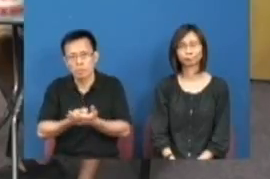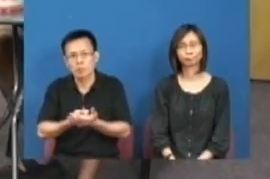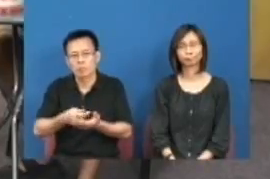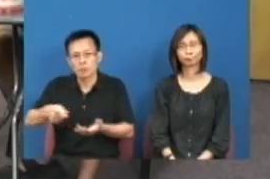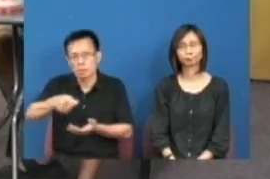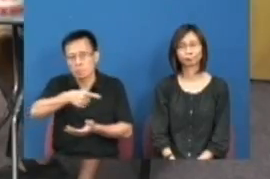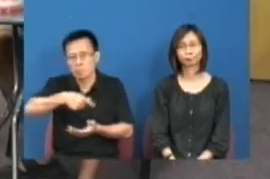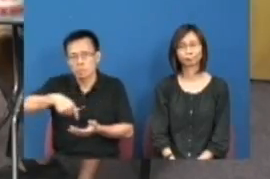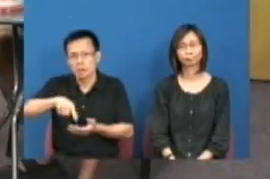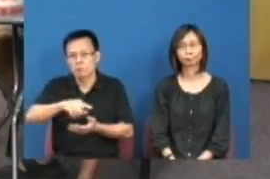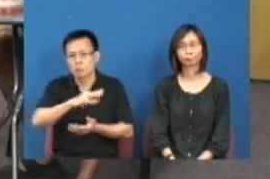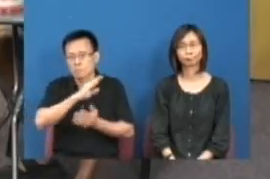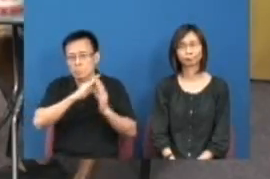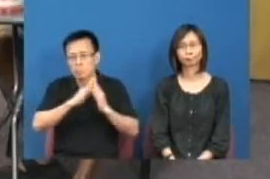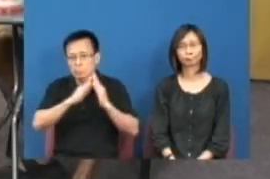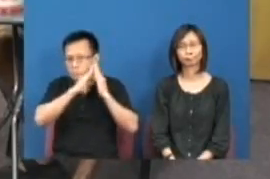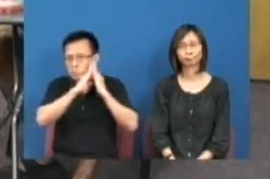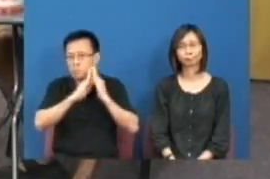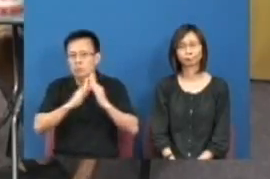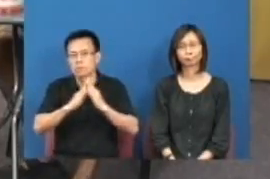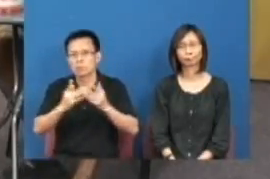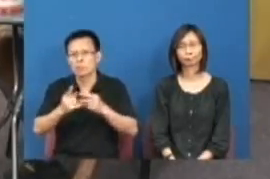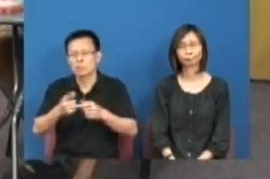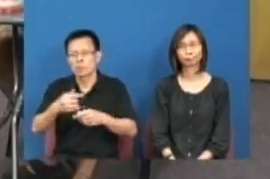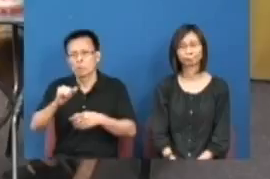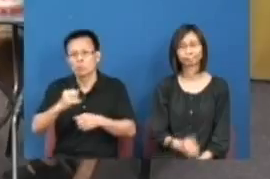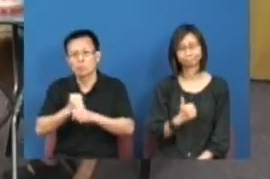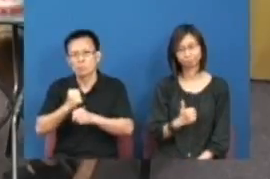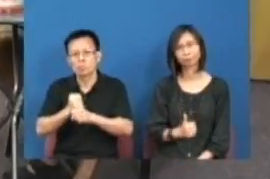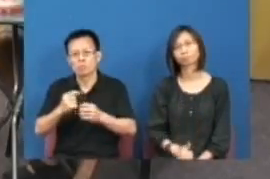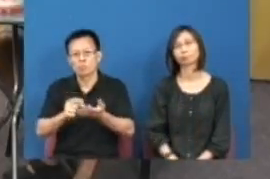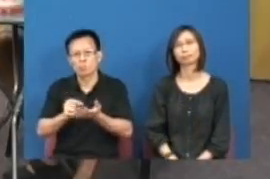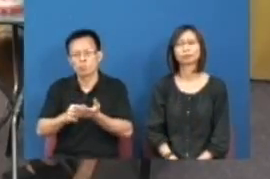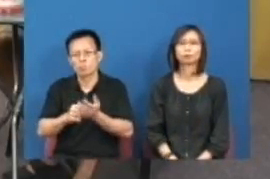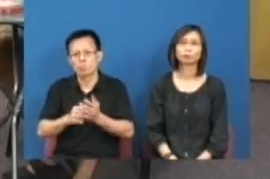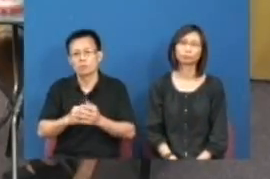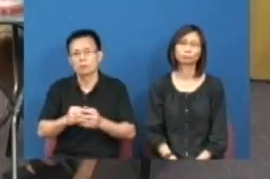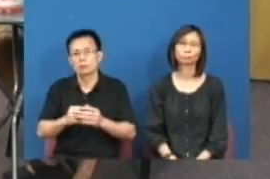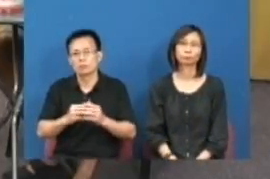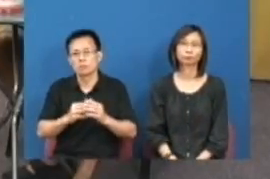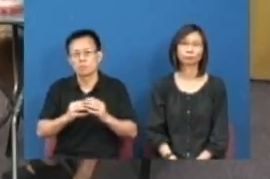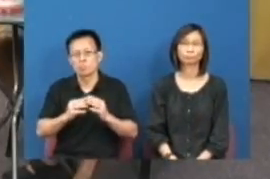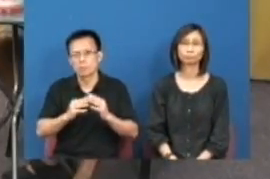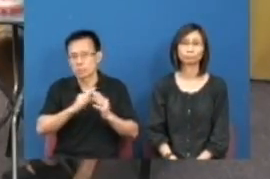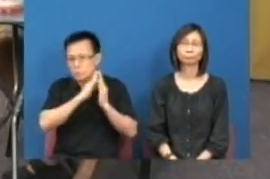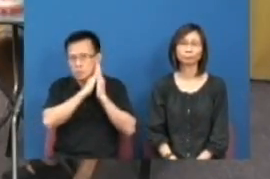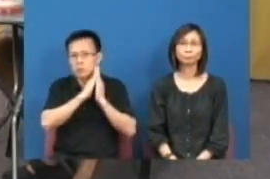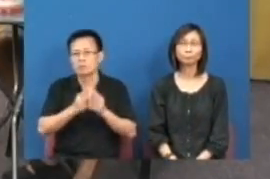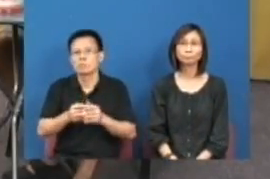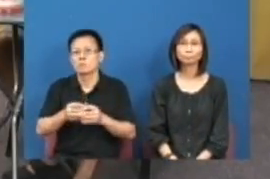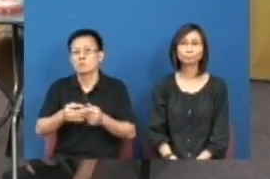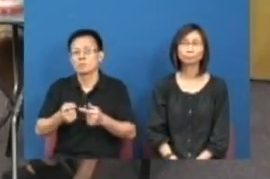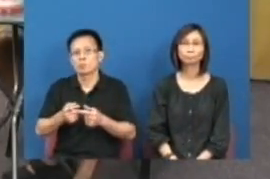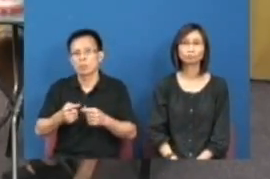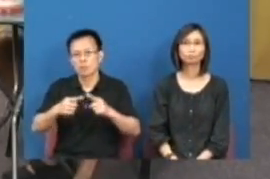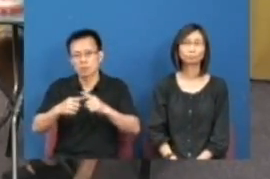去住，或者冇失業嘅人就去一個有就業嘅地方去住，咁樣樣就係呢個咁嘅過程係人